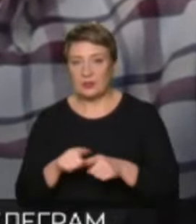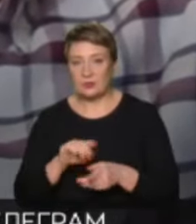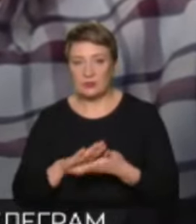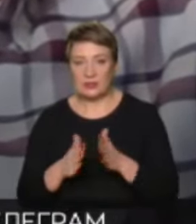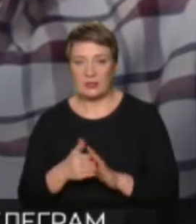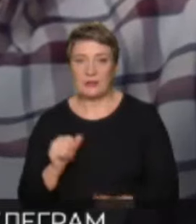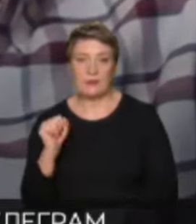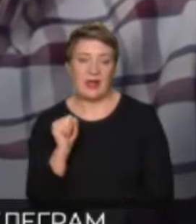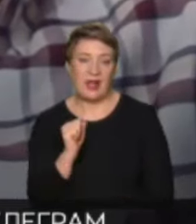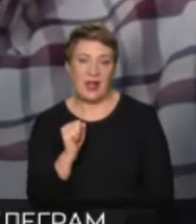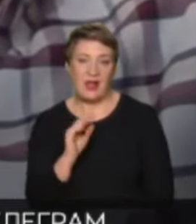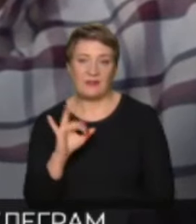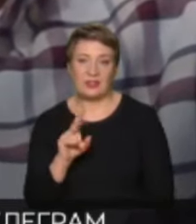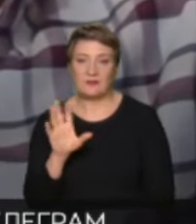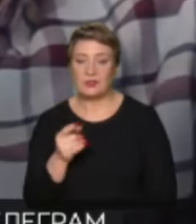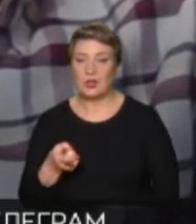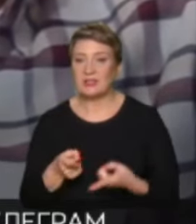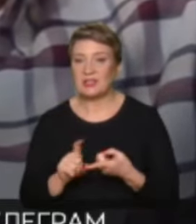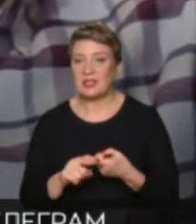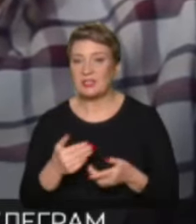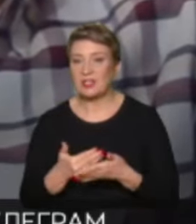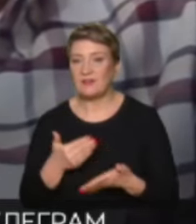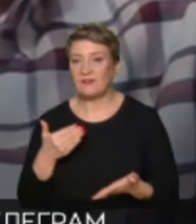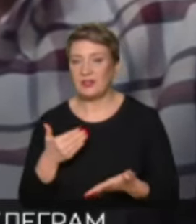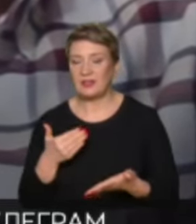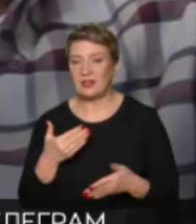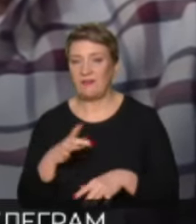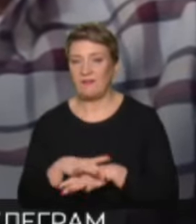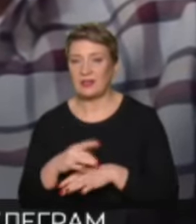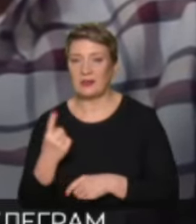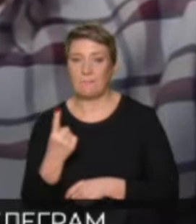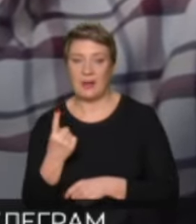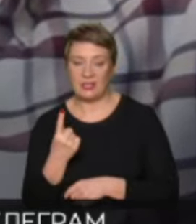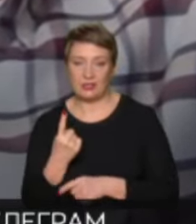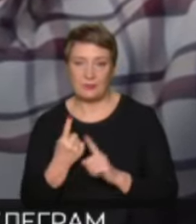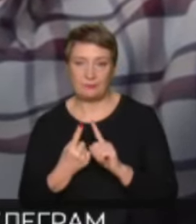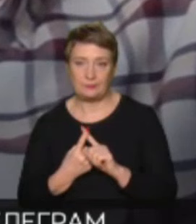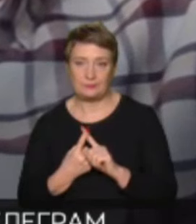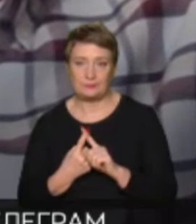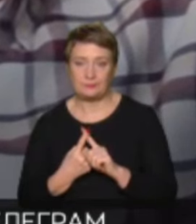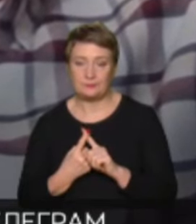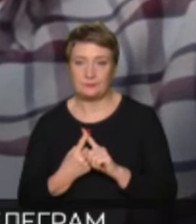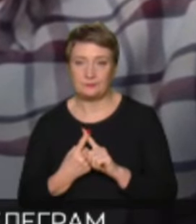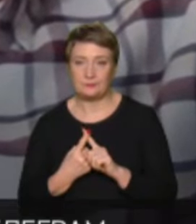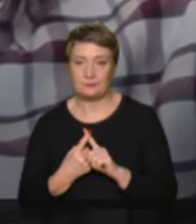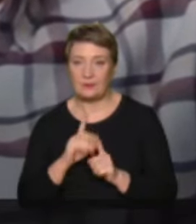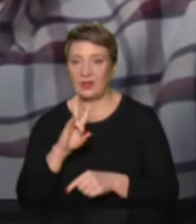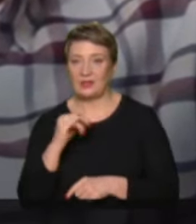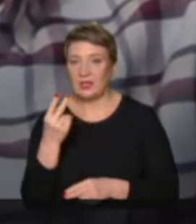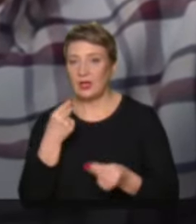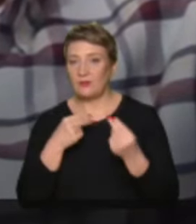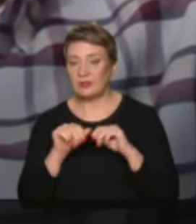Авдіївку? Все залежить від декількох факторів. Перший фактор – це наскільки ефективно